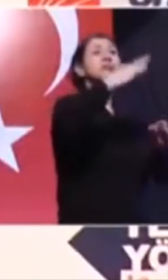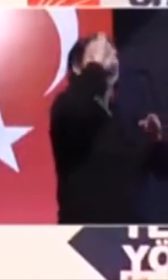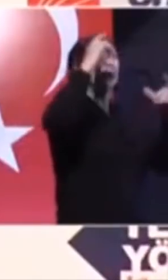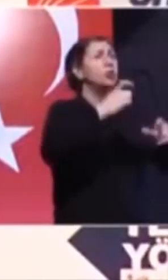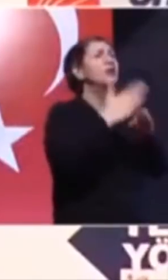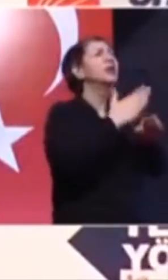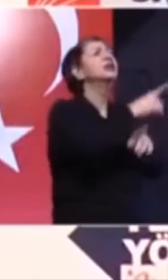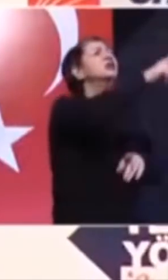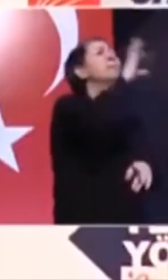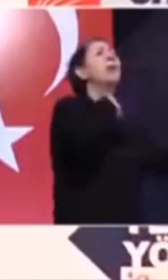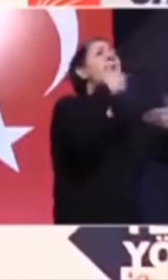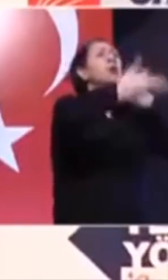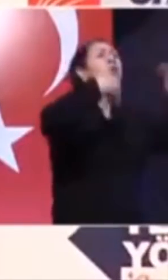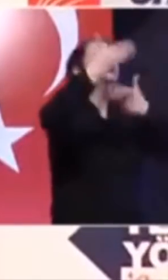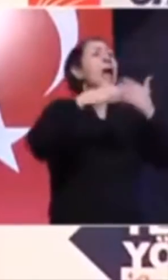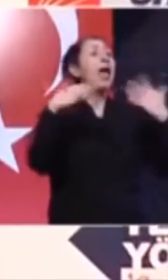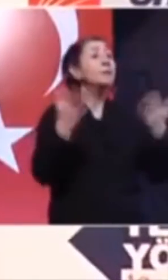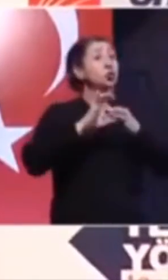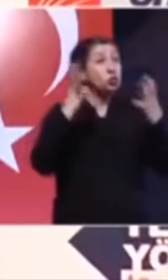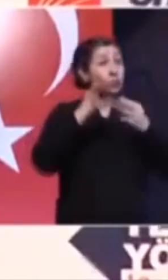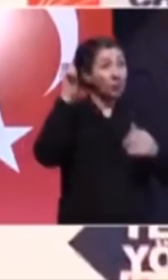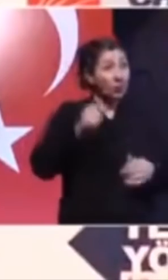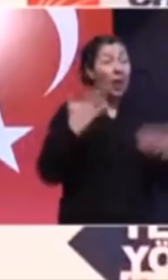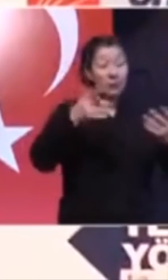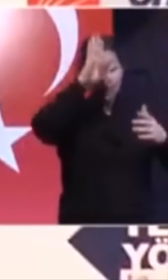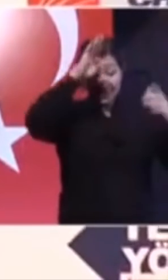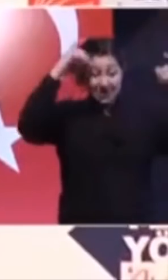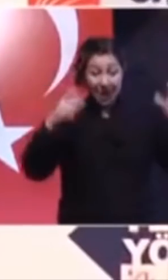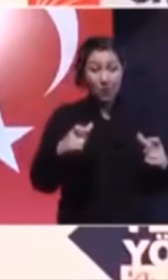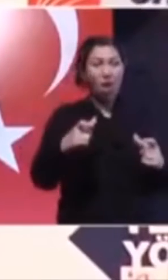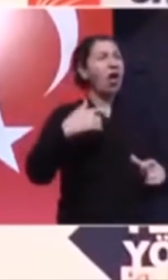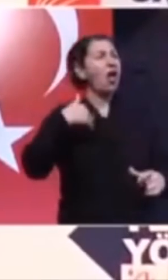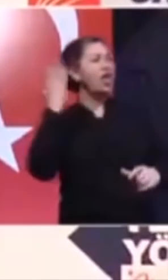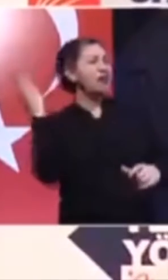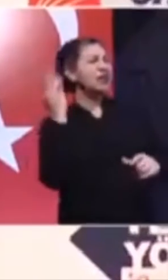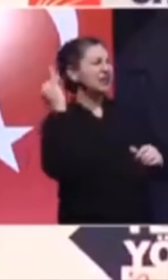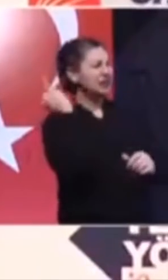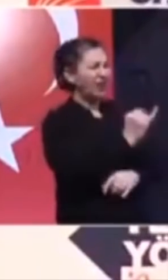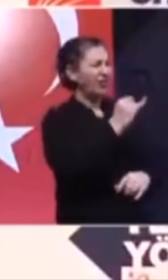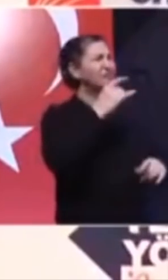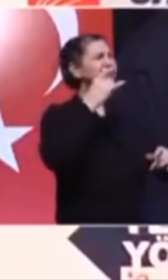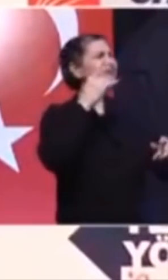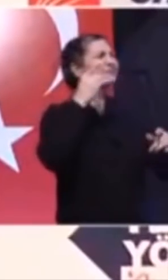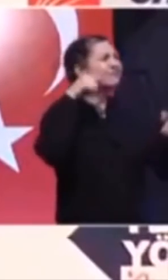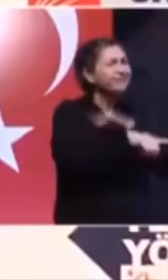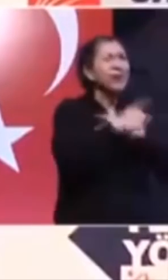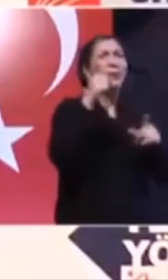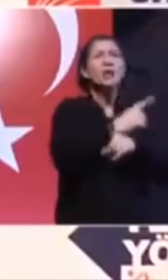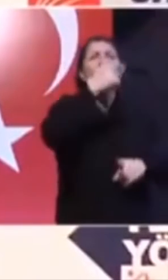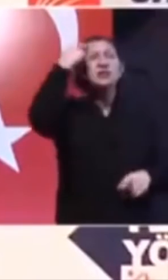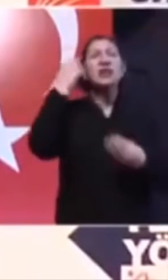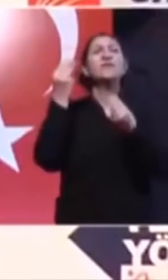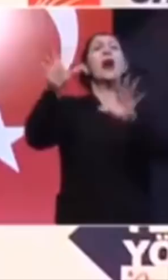anlatıyoruz. Hem çözüm üretiyoruz hem de bu şehre ihanet edilmesine asla fırsat vermemek